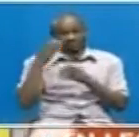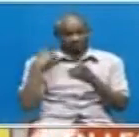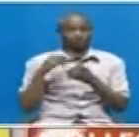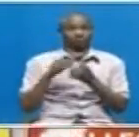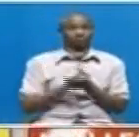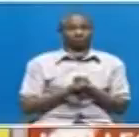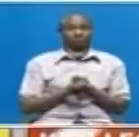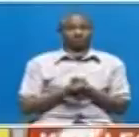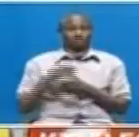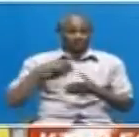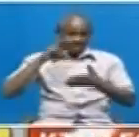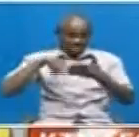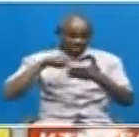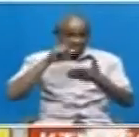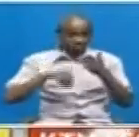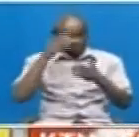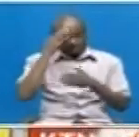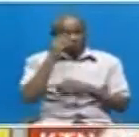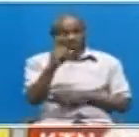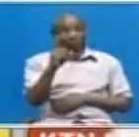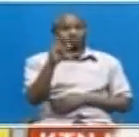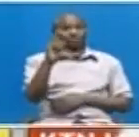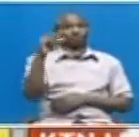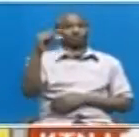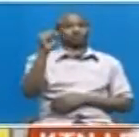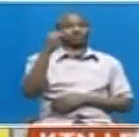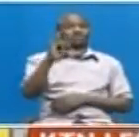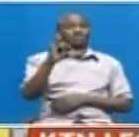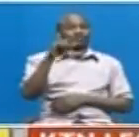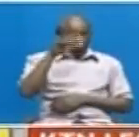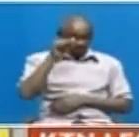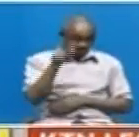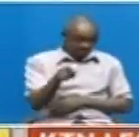Qur'ani. Tunasoma kitu kinaitwa duksi, alafu